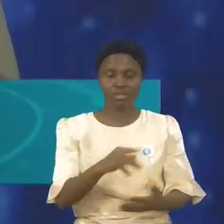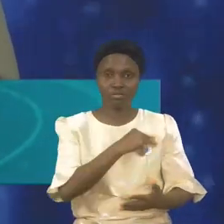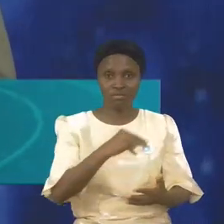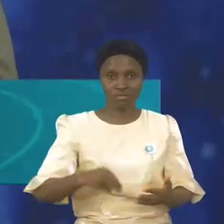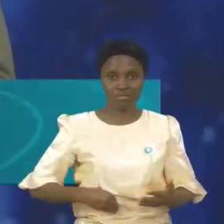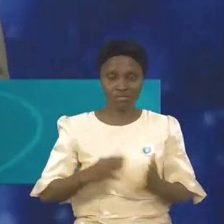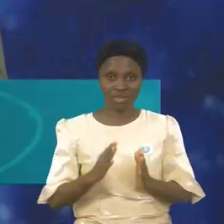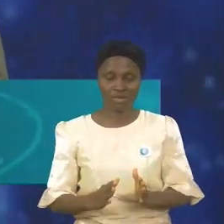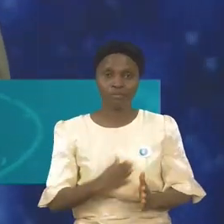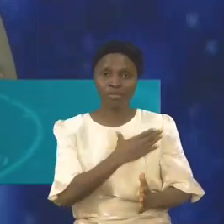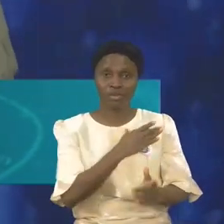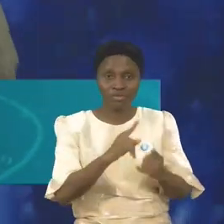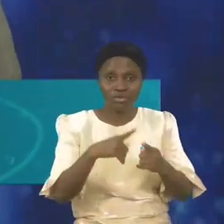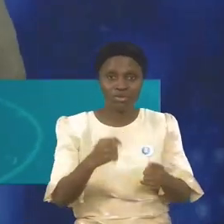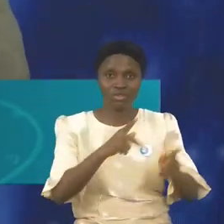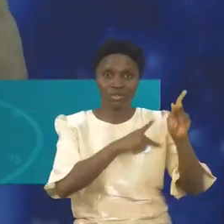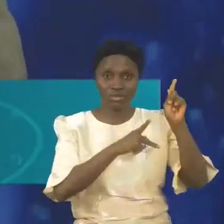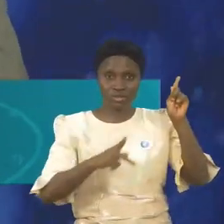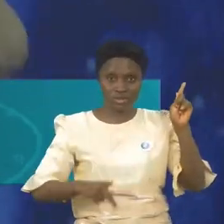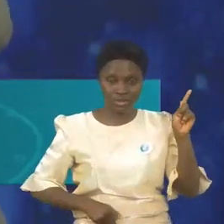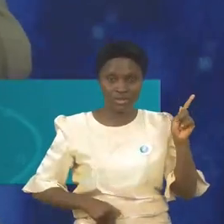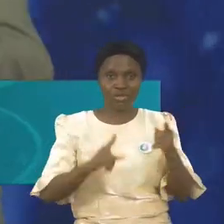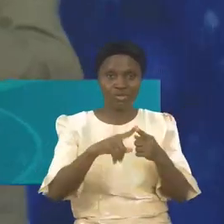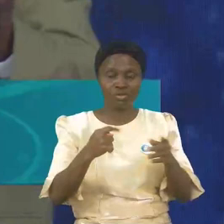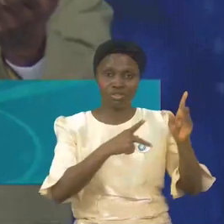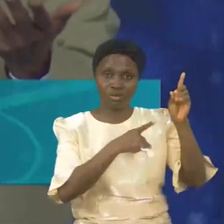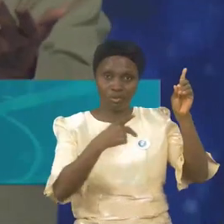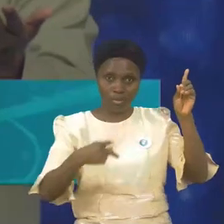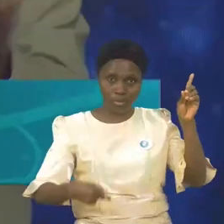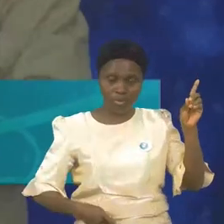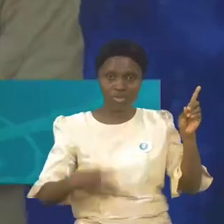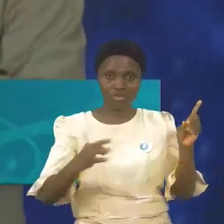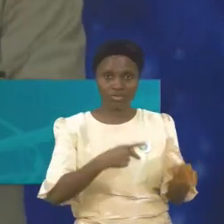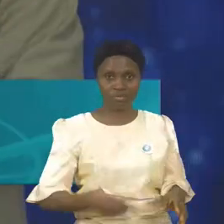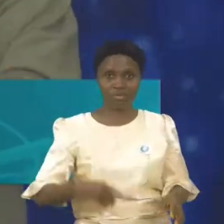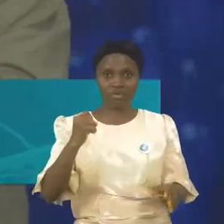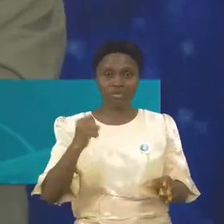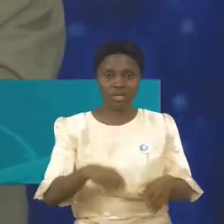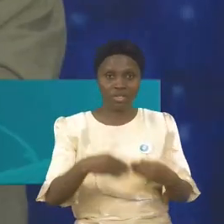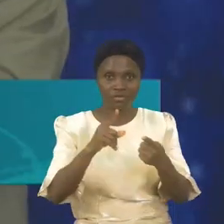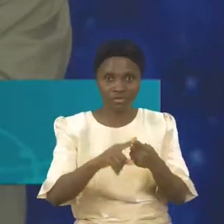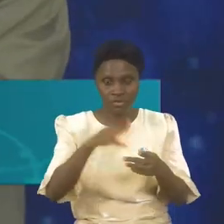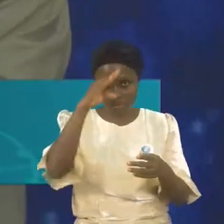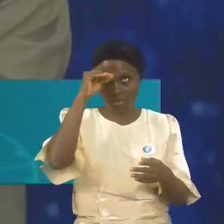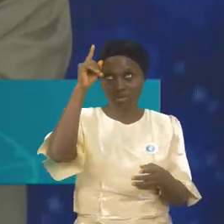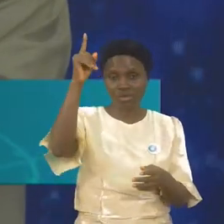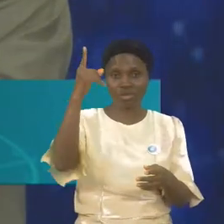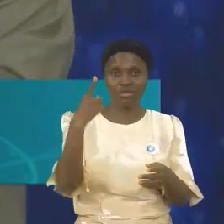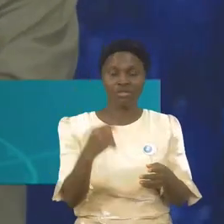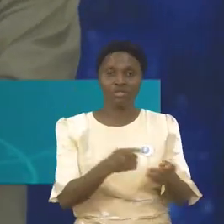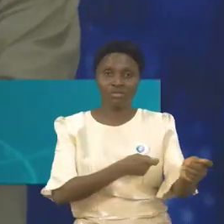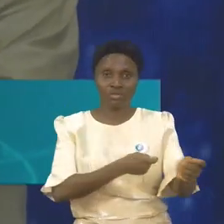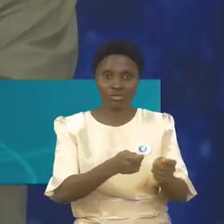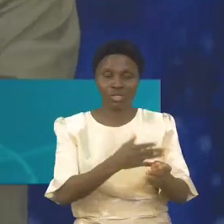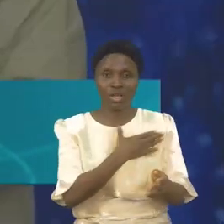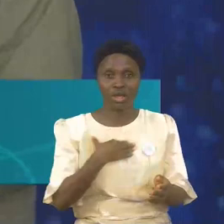on donna office de l'homme oh merci on donna au médiateur on donna au roi en donnant au